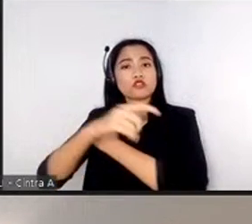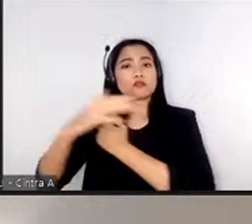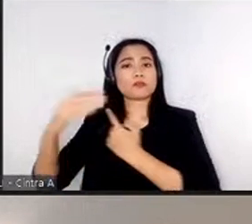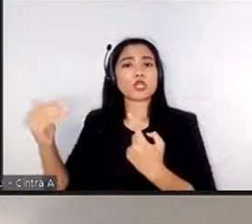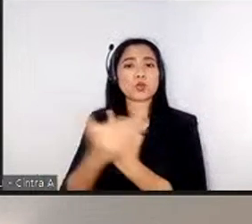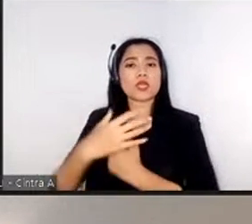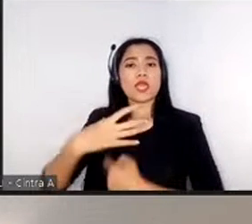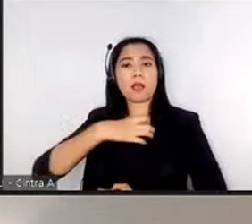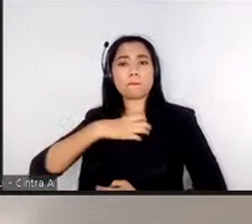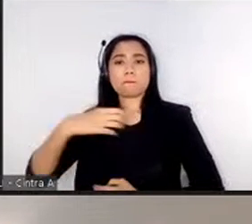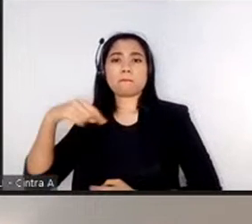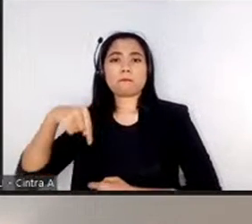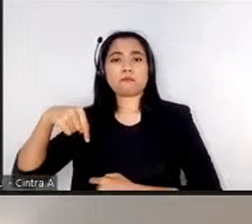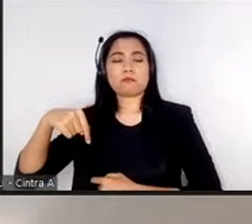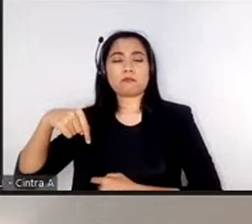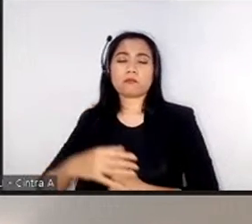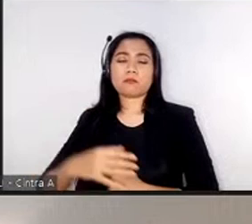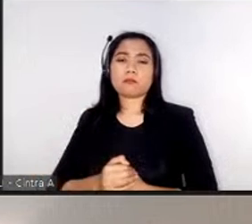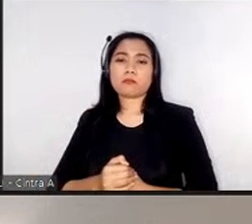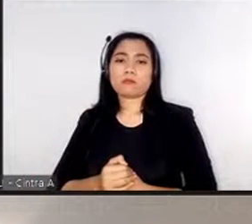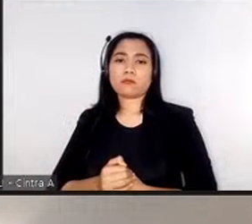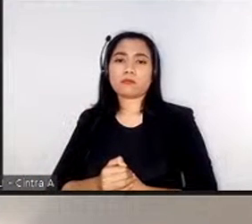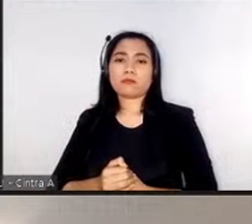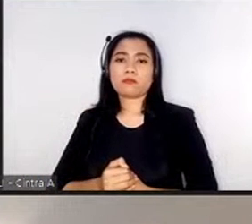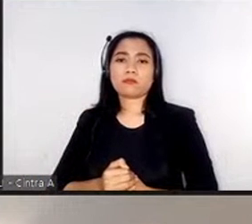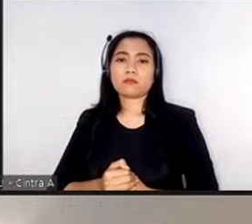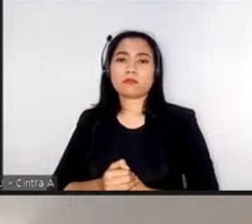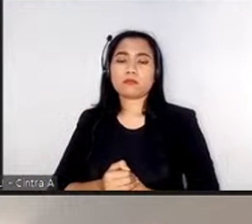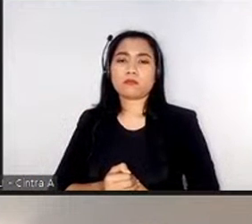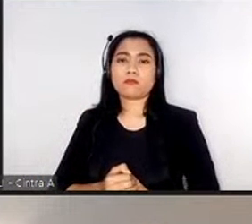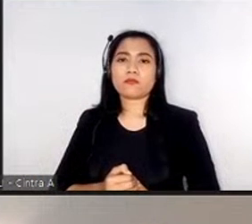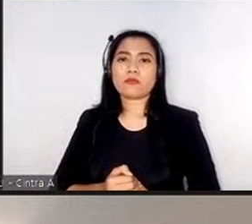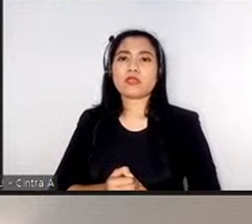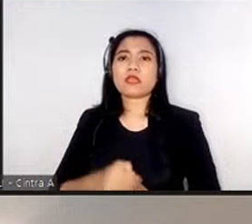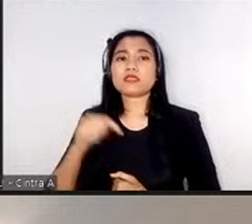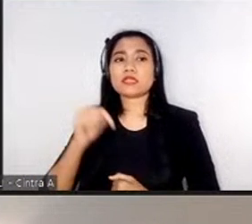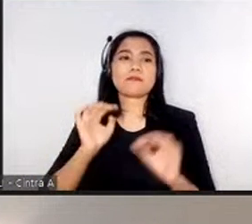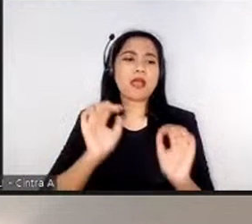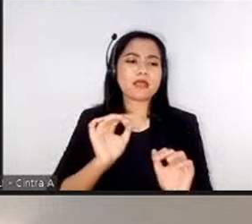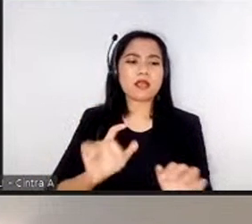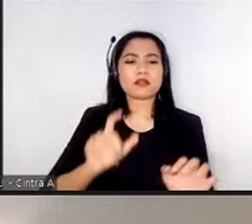tentunya ada banyak sekali cara dalam hal ini tindakan kebijakan